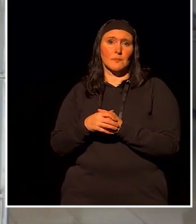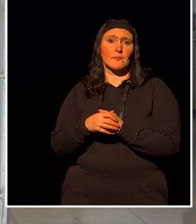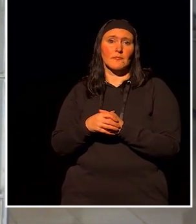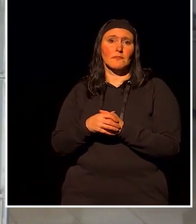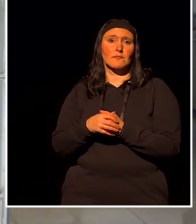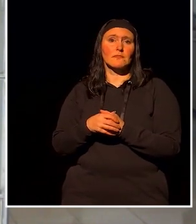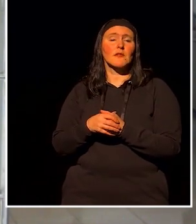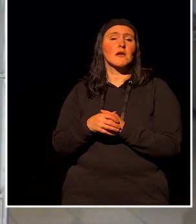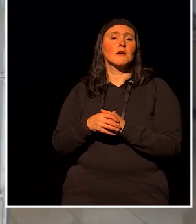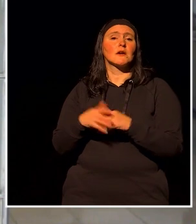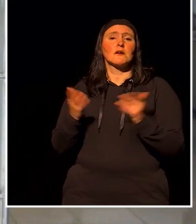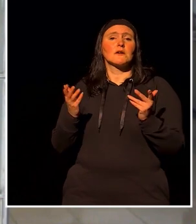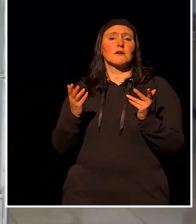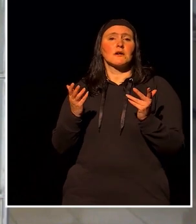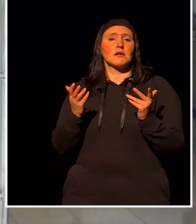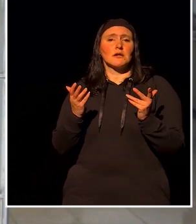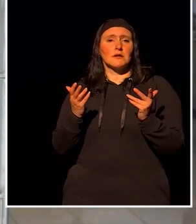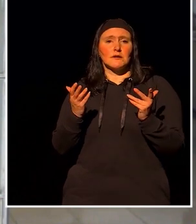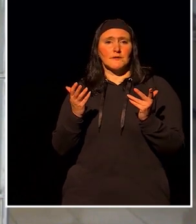gesehen, dass wir alle